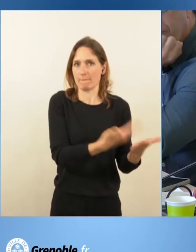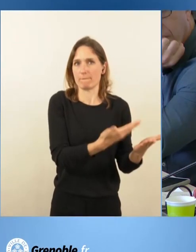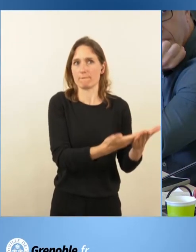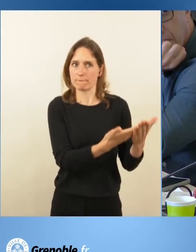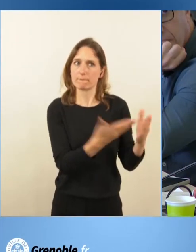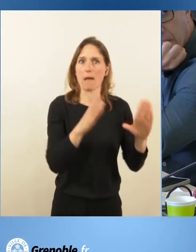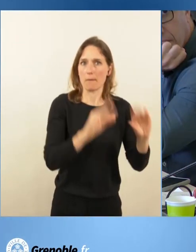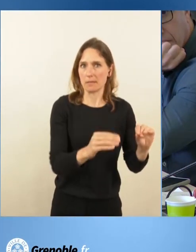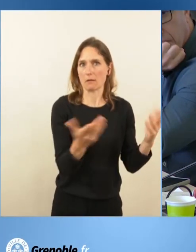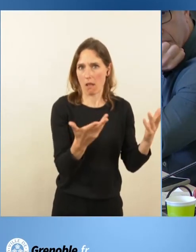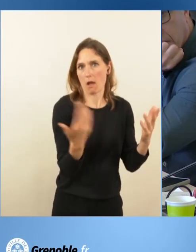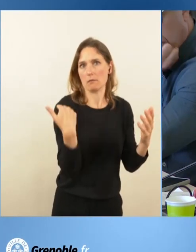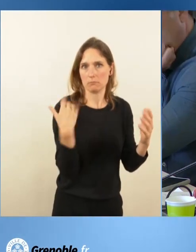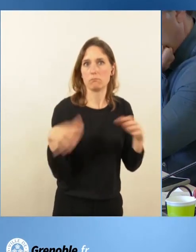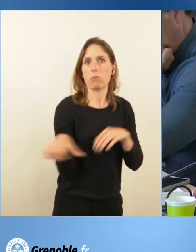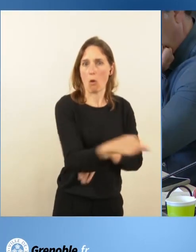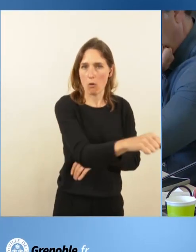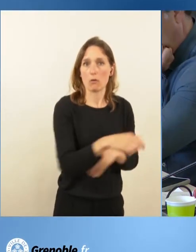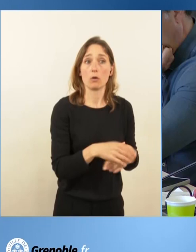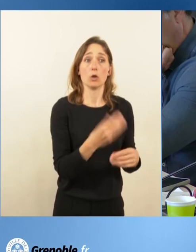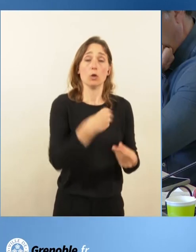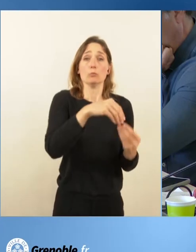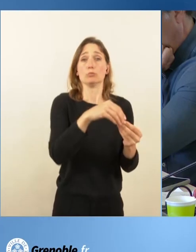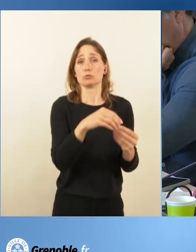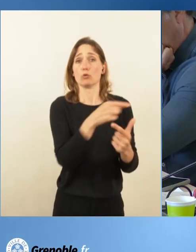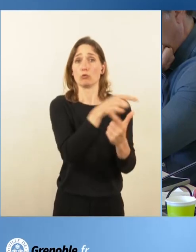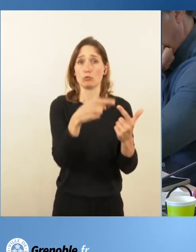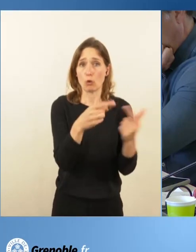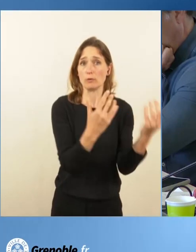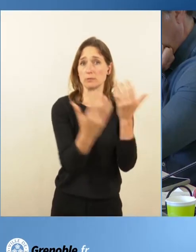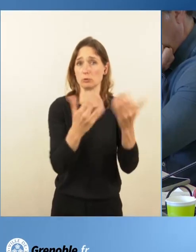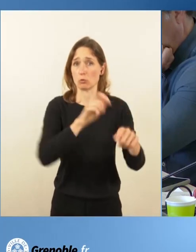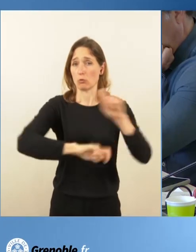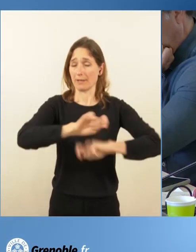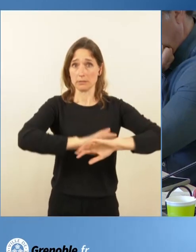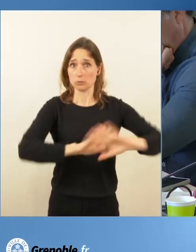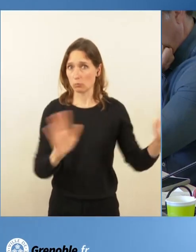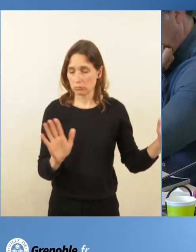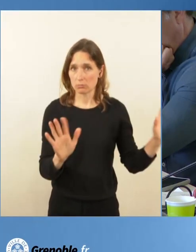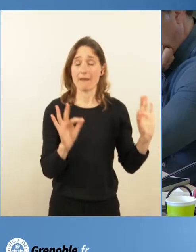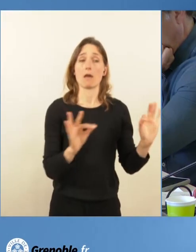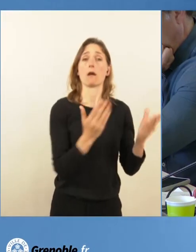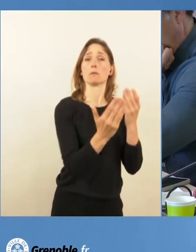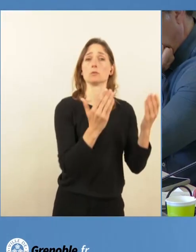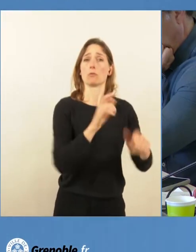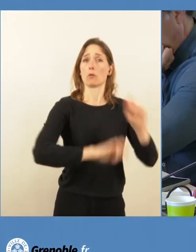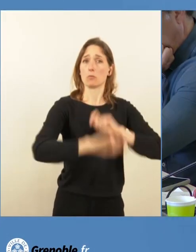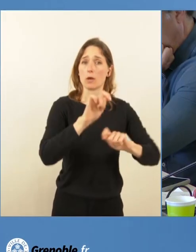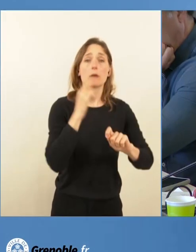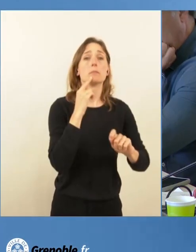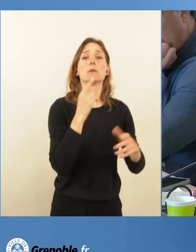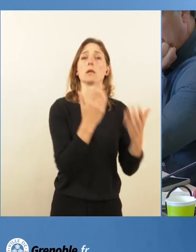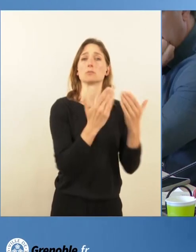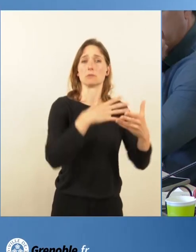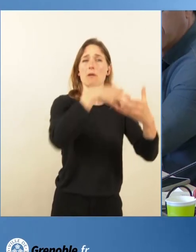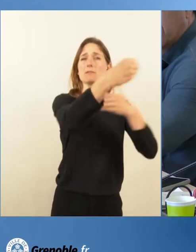ainsi que deux expositions temporaires notons que concernant les expositions temporaires l'exposition hors les murs était déjà gratuite